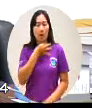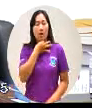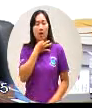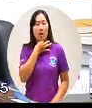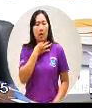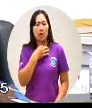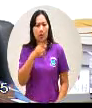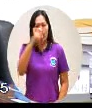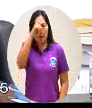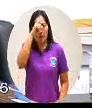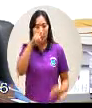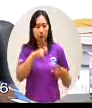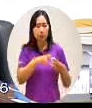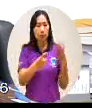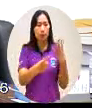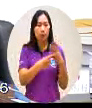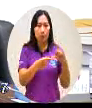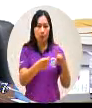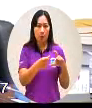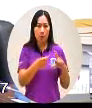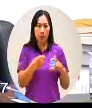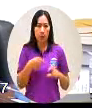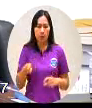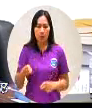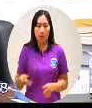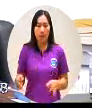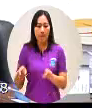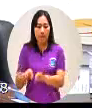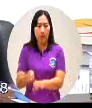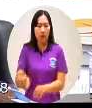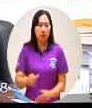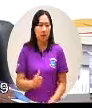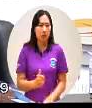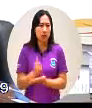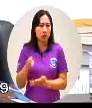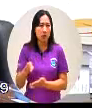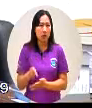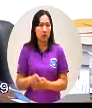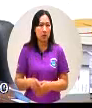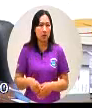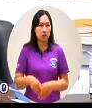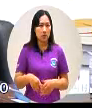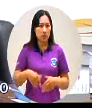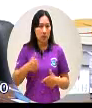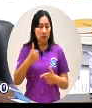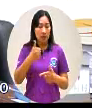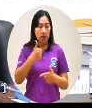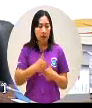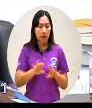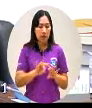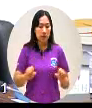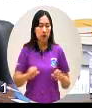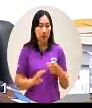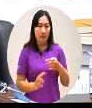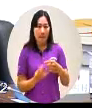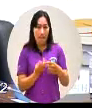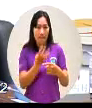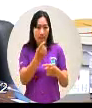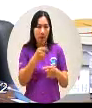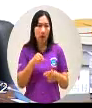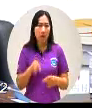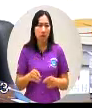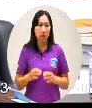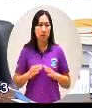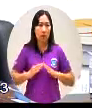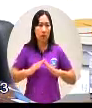嘛，认购了会当倒转去取得这个占比率，这个我想若无抵触到中央的武汉吼，咱的都发局